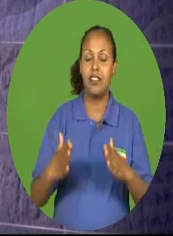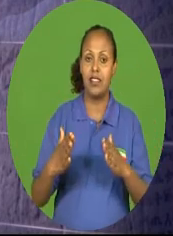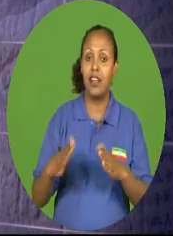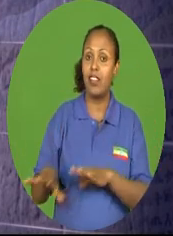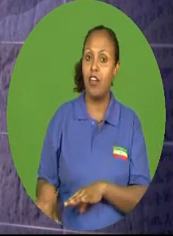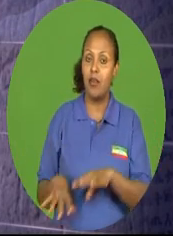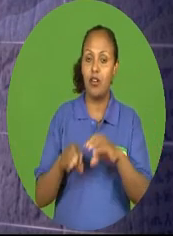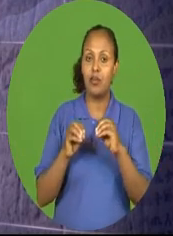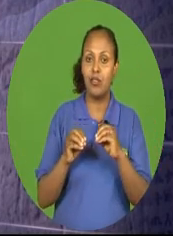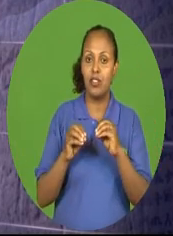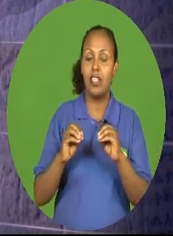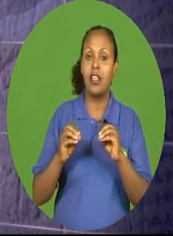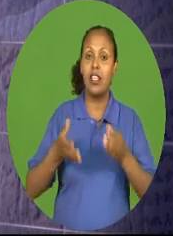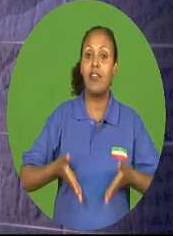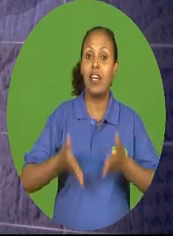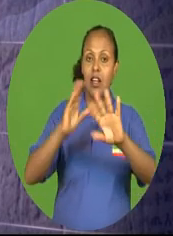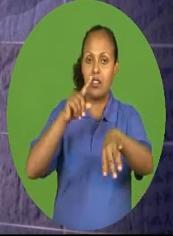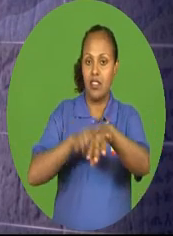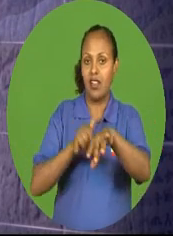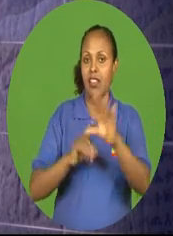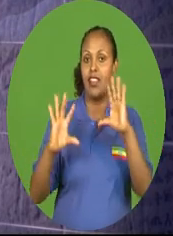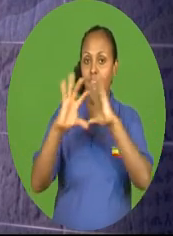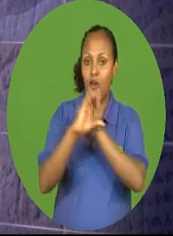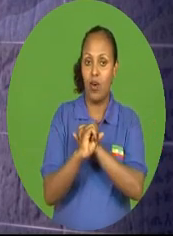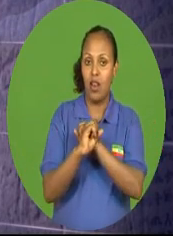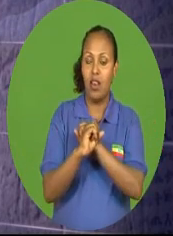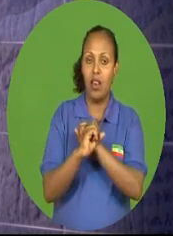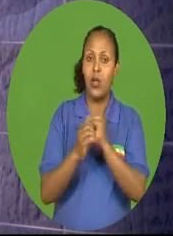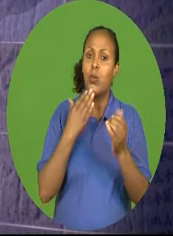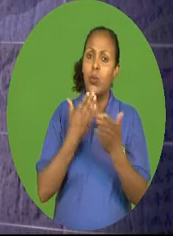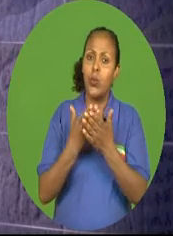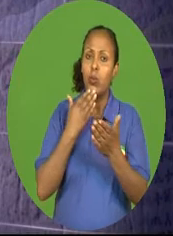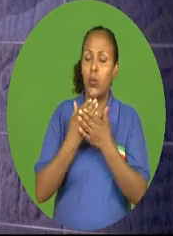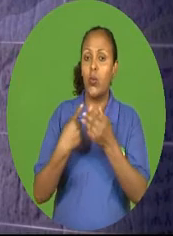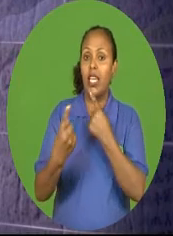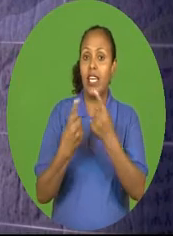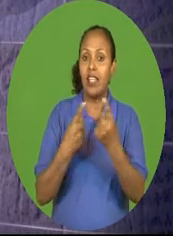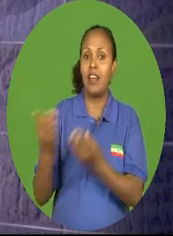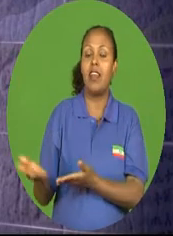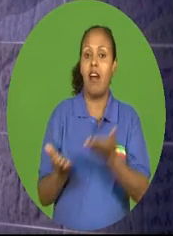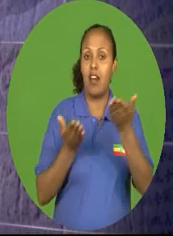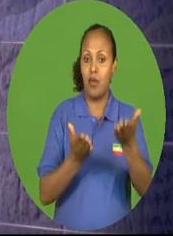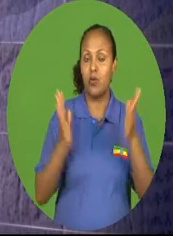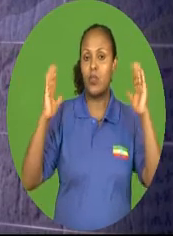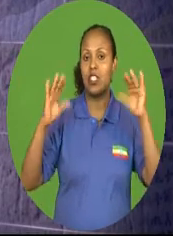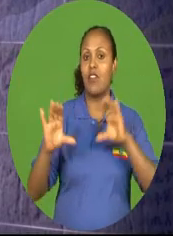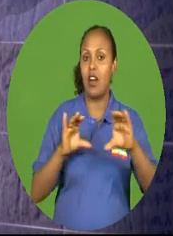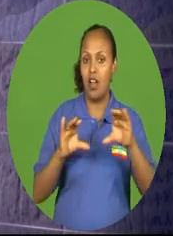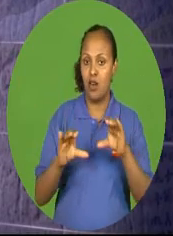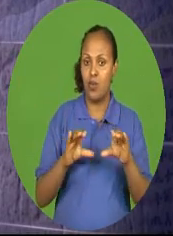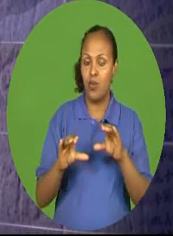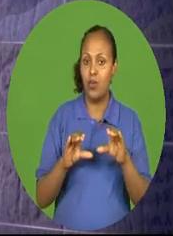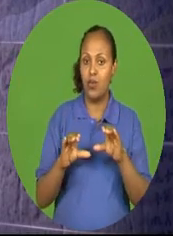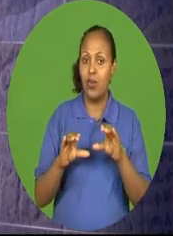አመሰግናለሁ መምህር። ተማሪዎች የተፈቀደላችሁ ጊዜ ተጠናቋል። ጥሩ ጥሩ ንግግሮችን እንዳቀርባችሁ